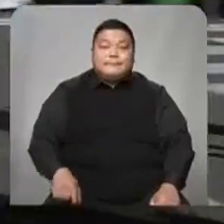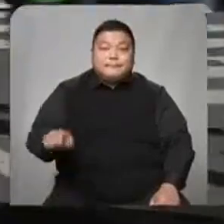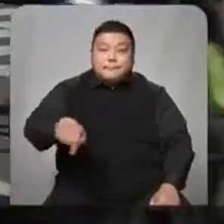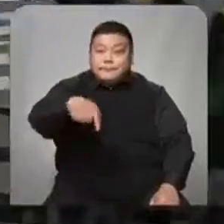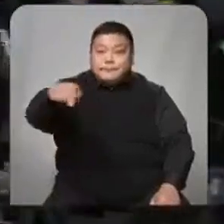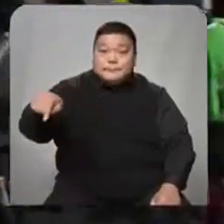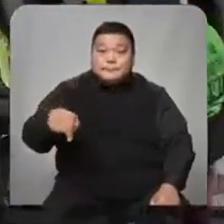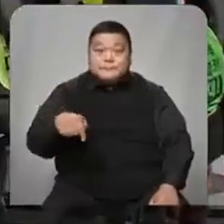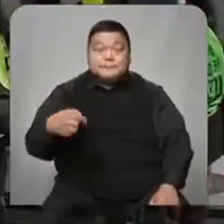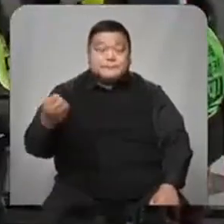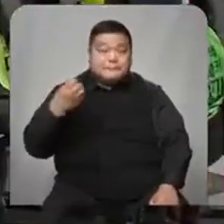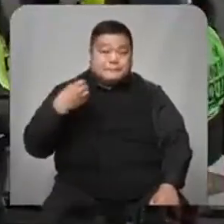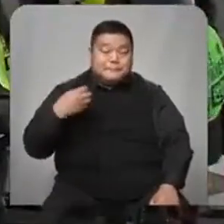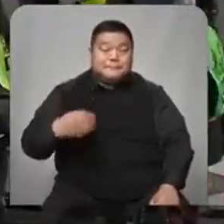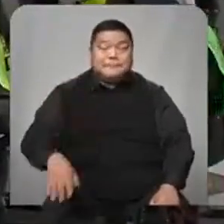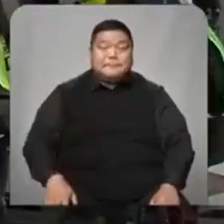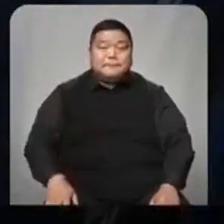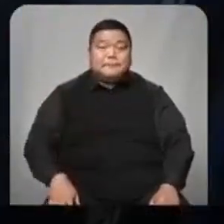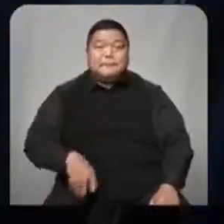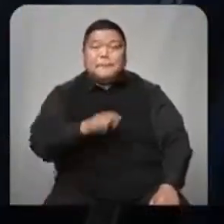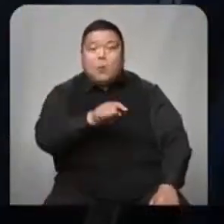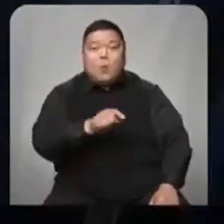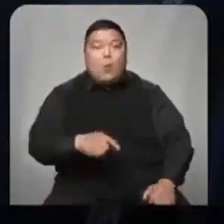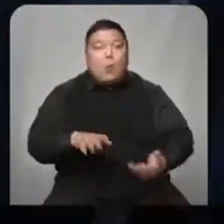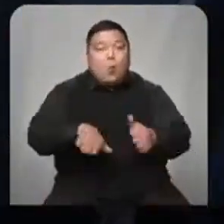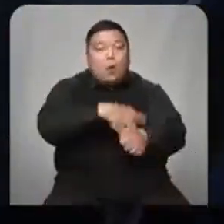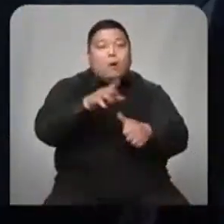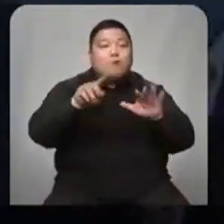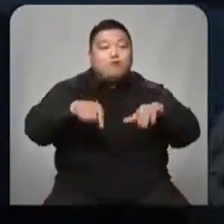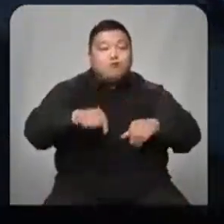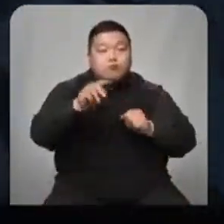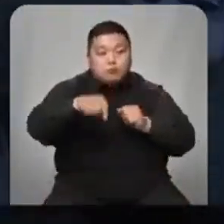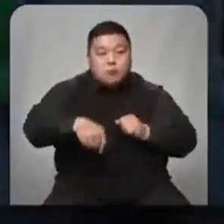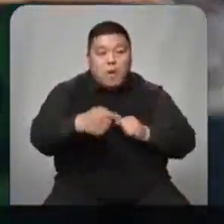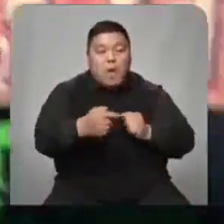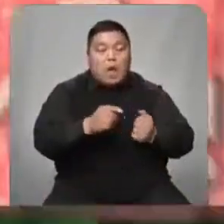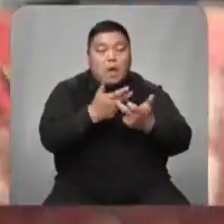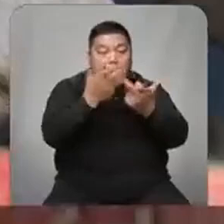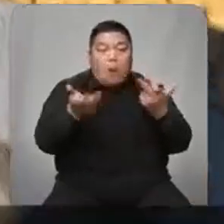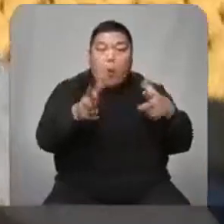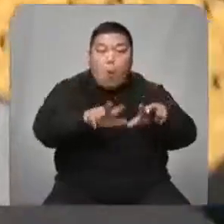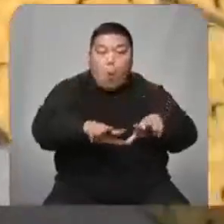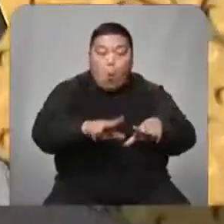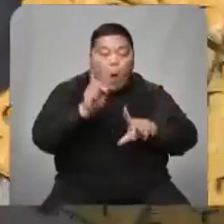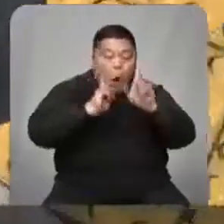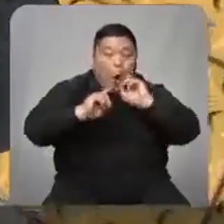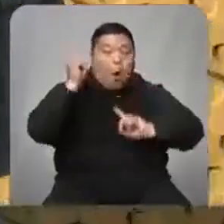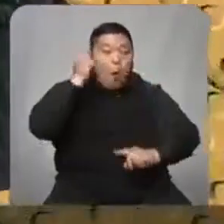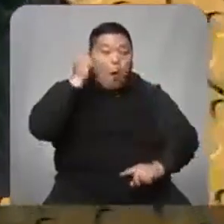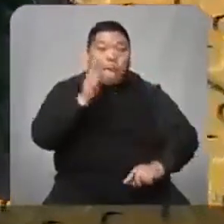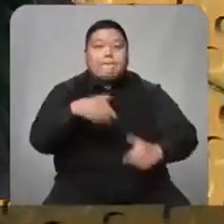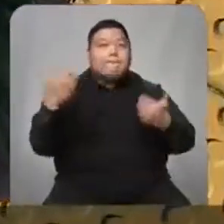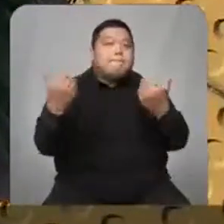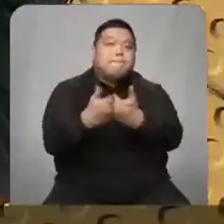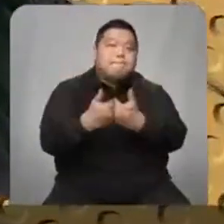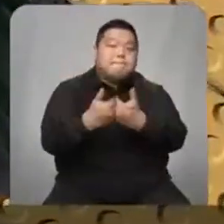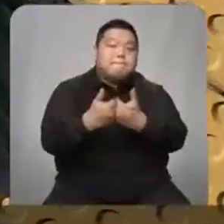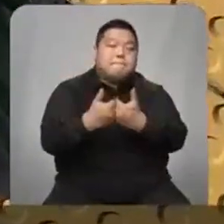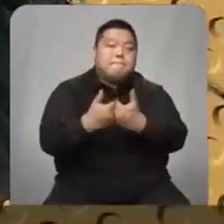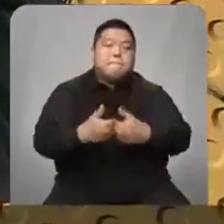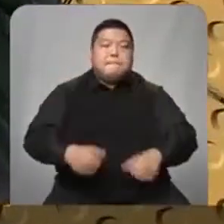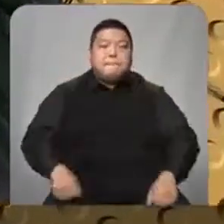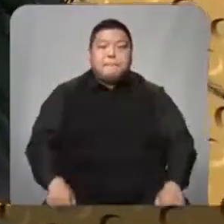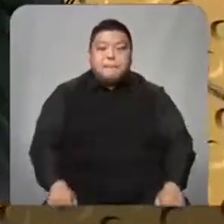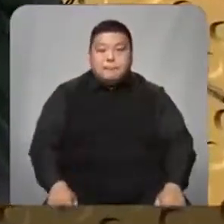일부 주민들은 환경부가 최상위 보호지역인 국립공원을 파괴한다고 주장하며 케이블카를 반대하는 침묵 시위를